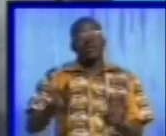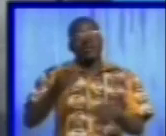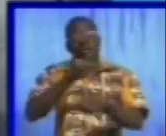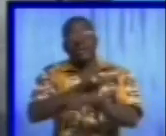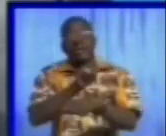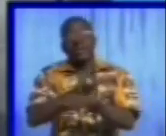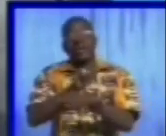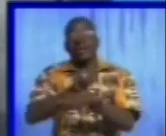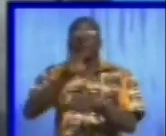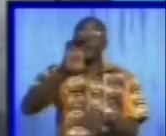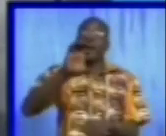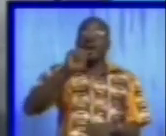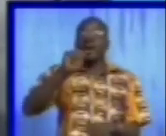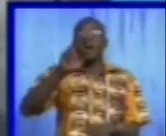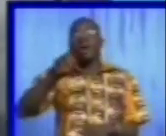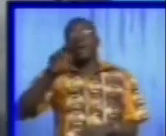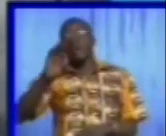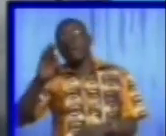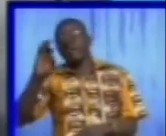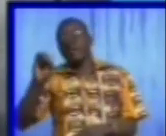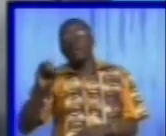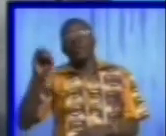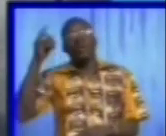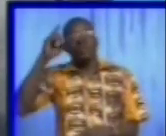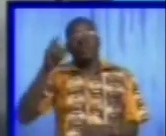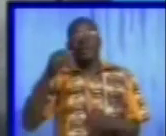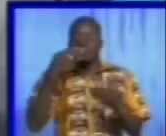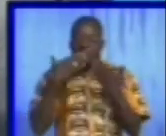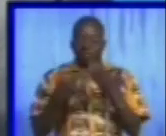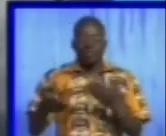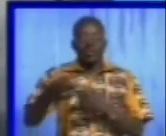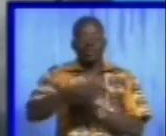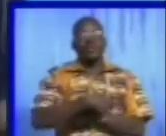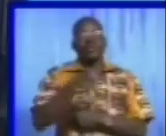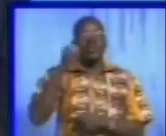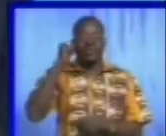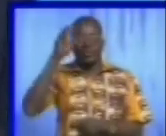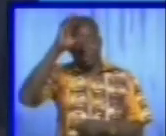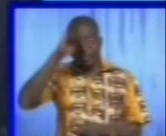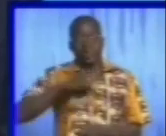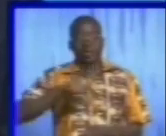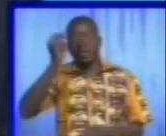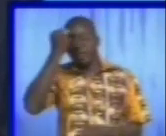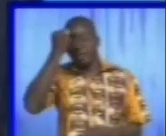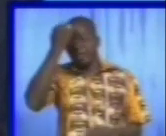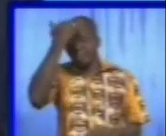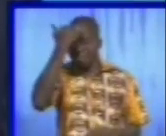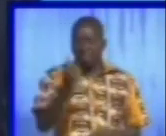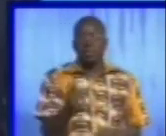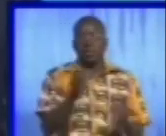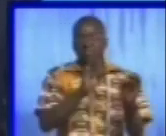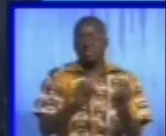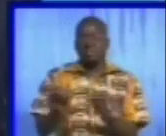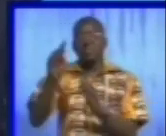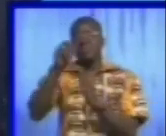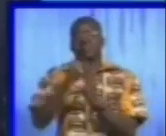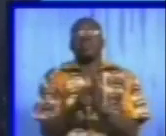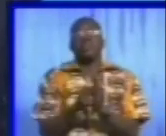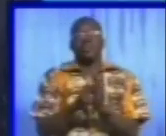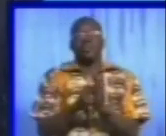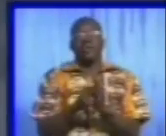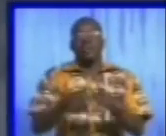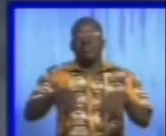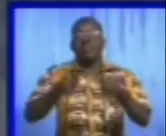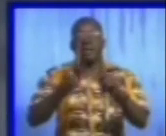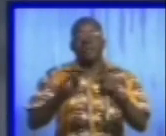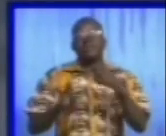la Carrefour. Rebonjour, monsieur le ministre. Rebonjour, monsieur Gongo. D'abord, pourquoi une telle opération? Permettez-moi avant